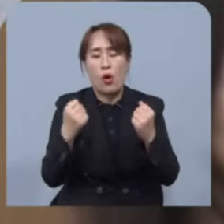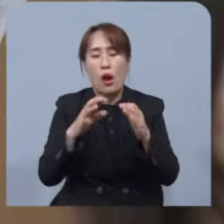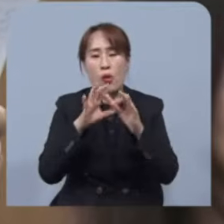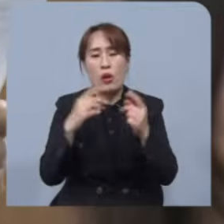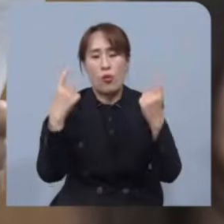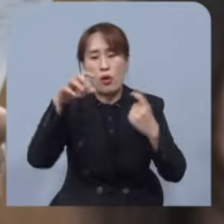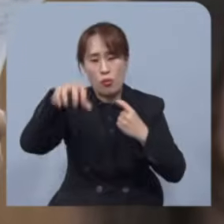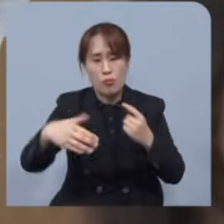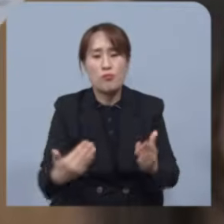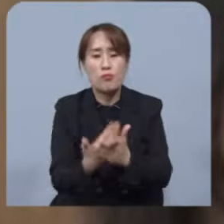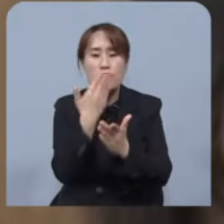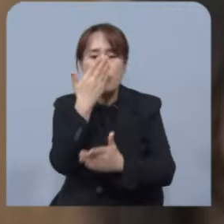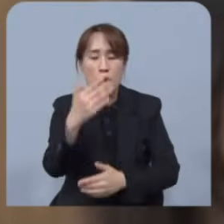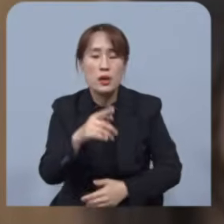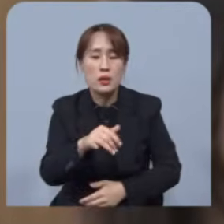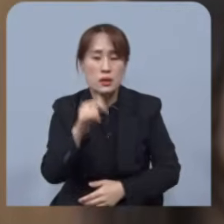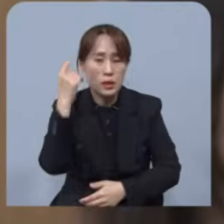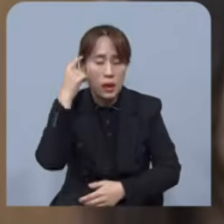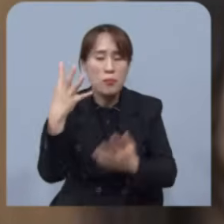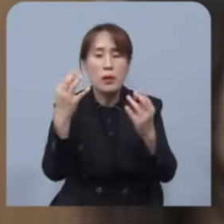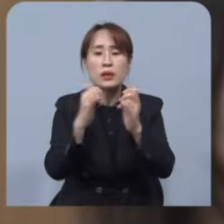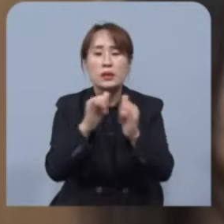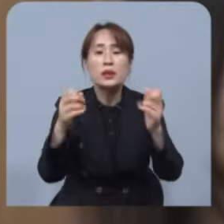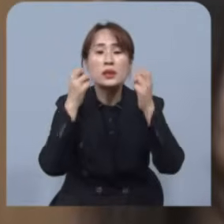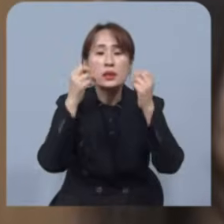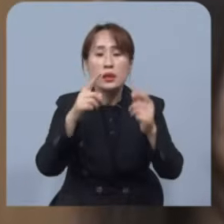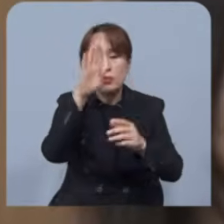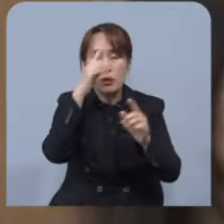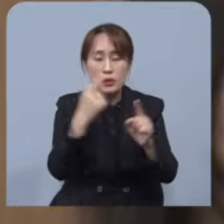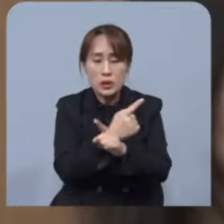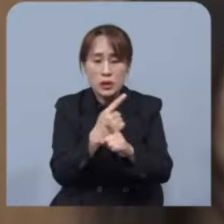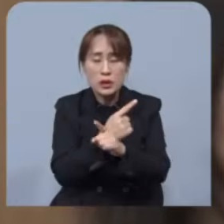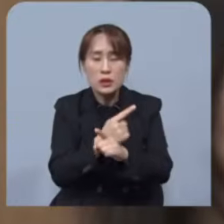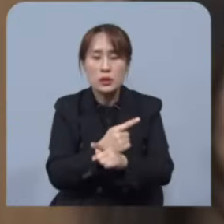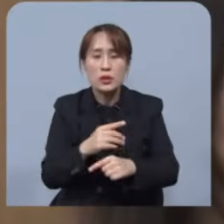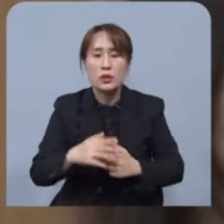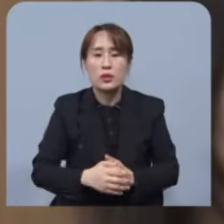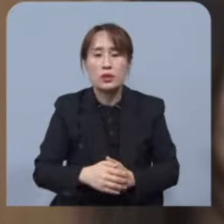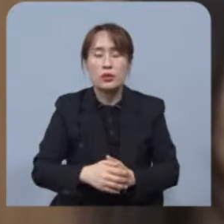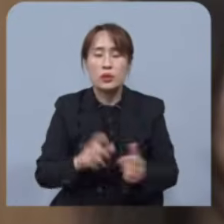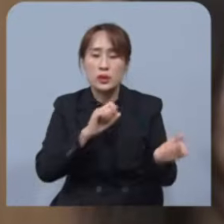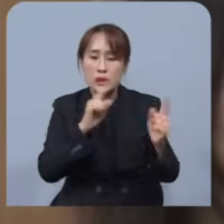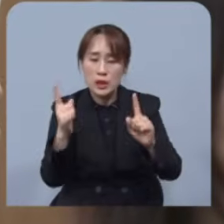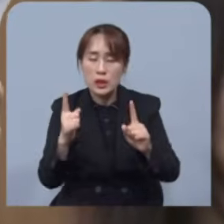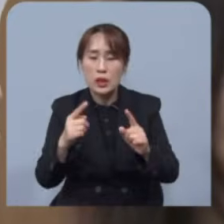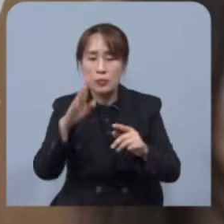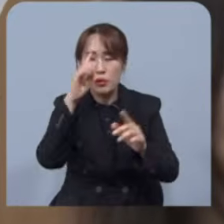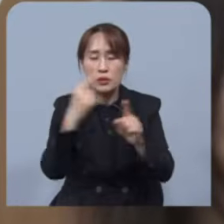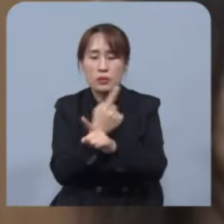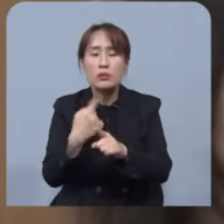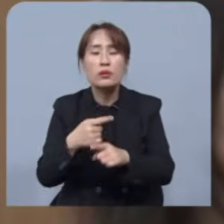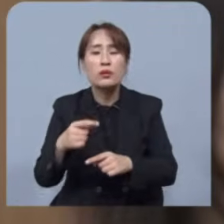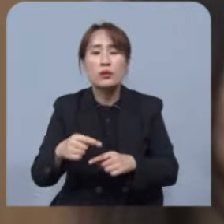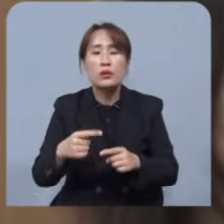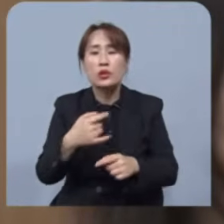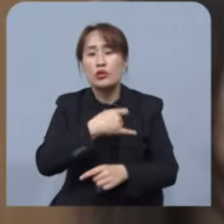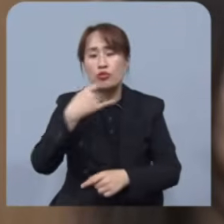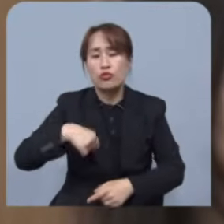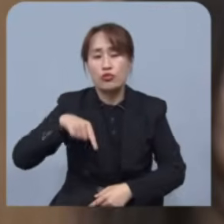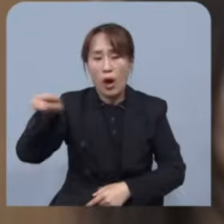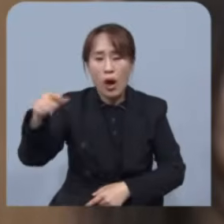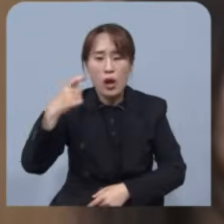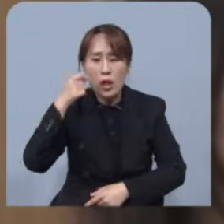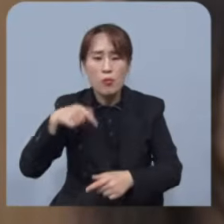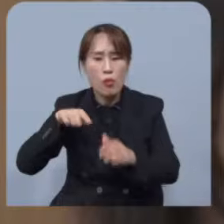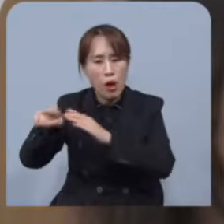있을 것 같습니다. 실제로 많은 분들이 새로운 치료나 재생의료 서비스를 받기 위해 중국이나 일본 재생의료 특구를 찾는다는